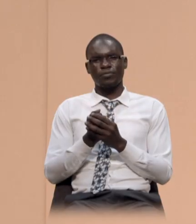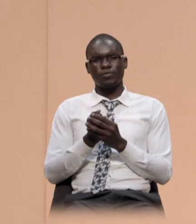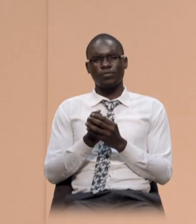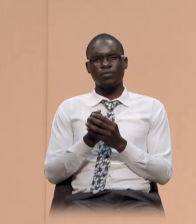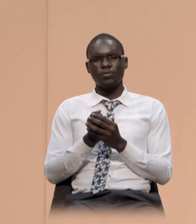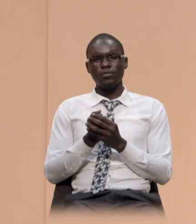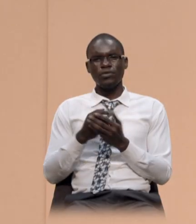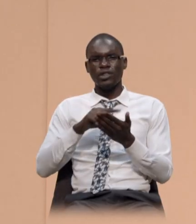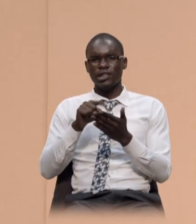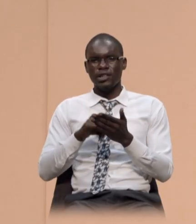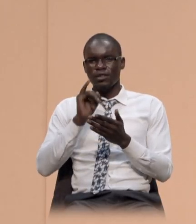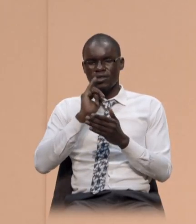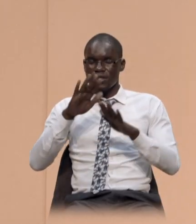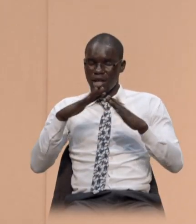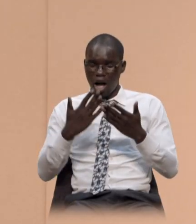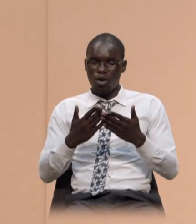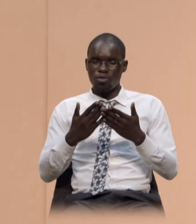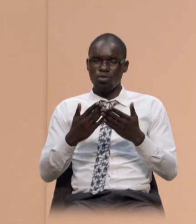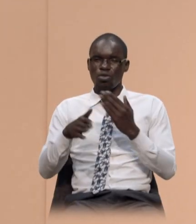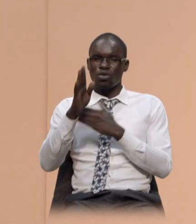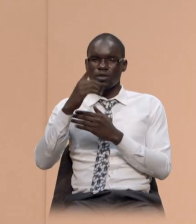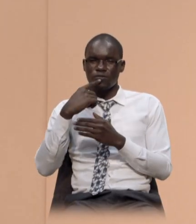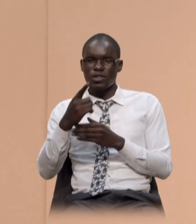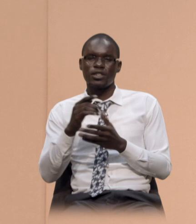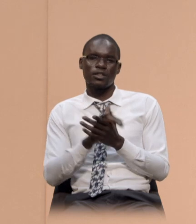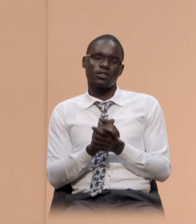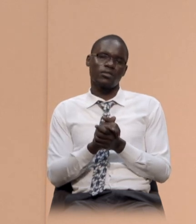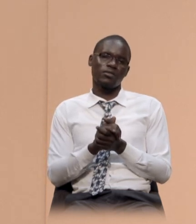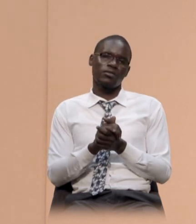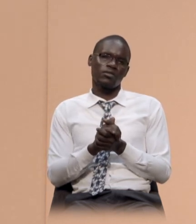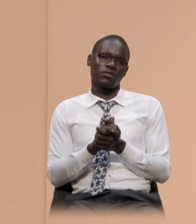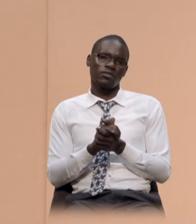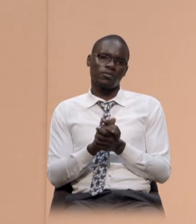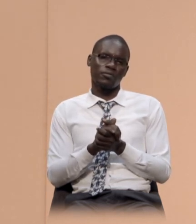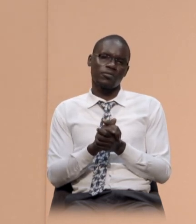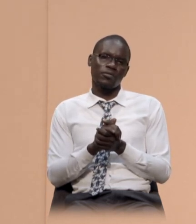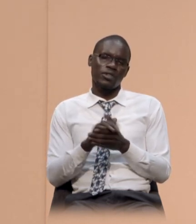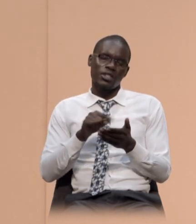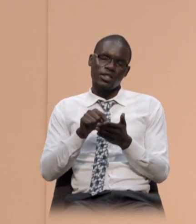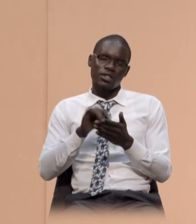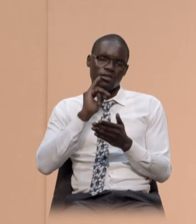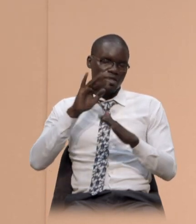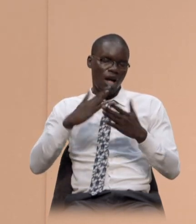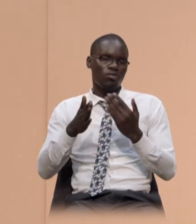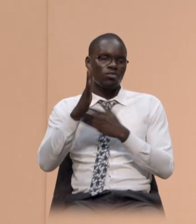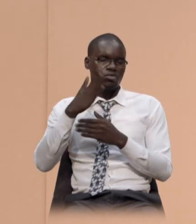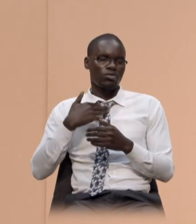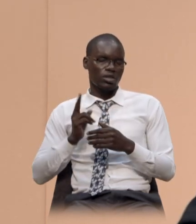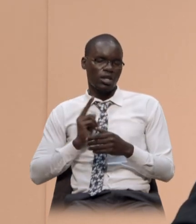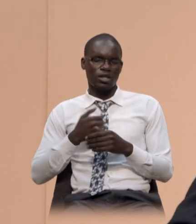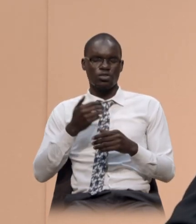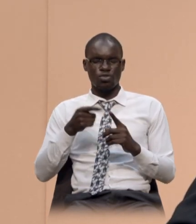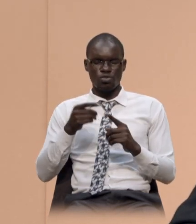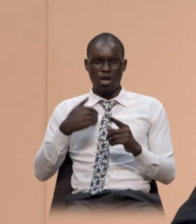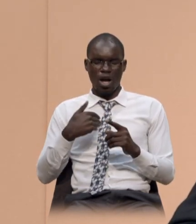Watumishi wa Bwana, hivi ndivyo Mungu anavyosema. Hivi ndivyo Mungu anavyohitaji tuwe kati ya ushirika kati yetu na yeye.